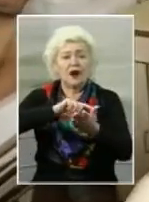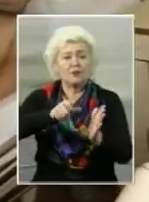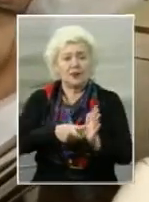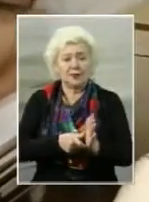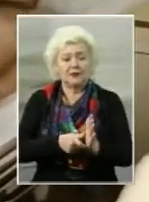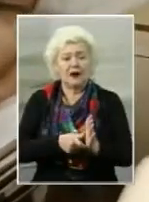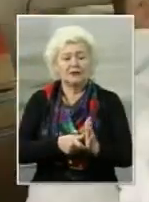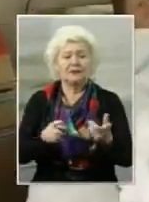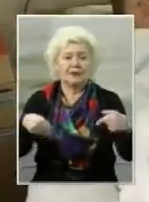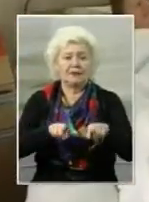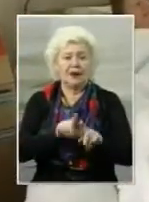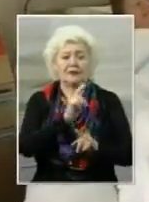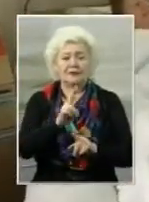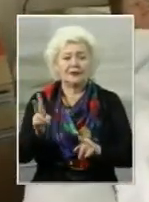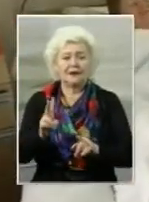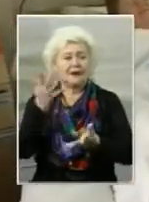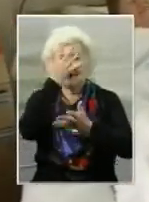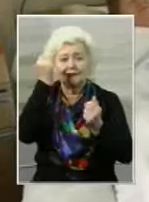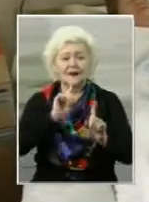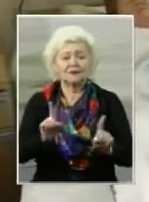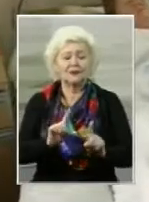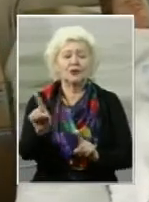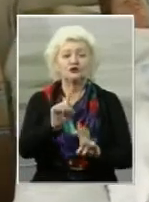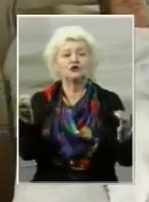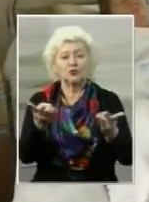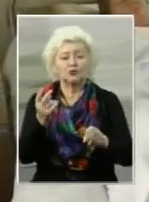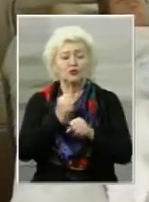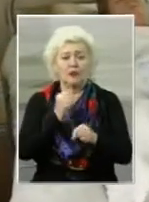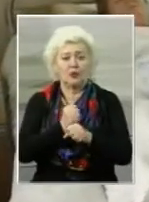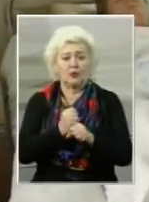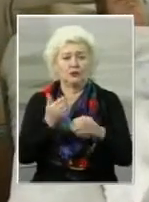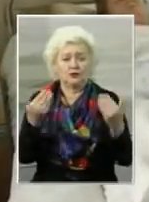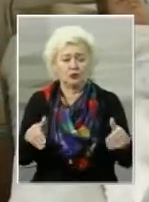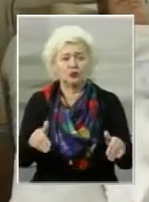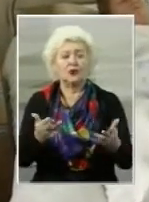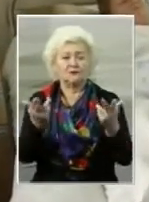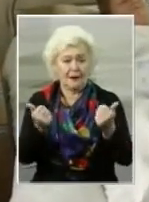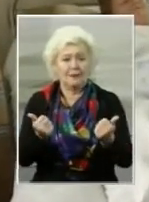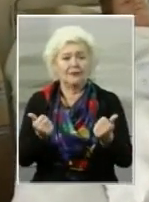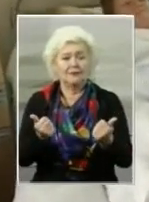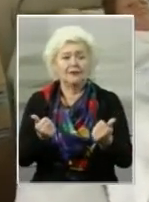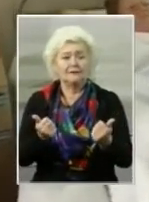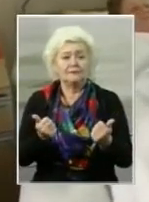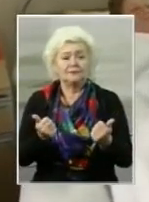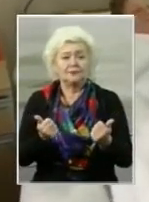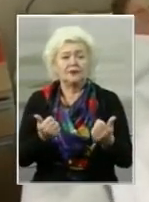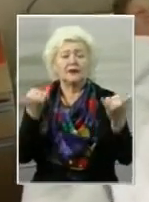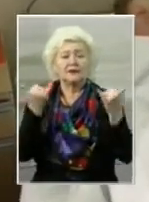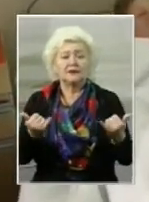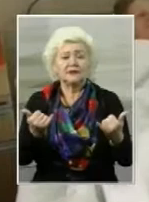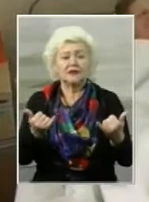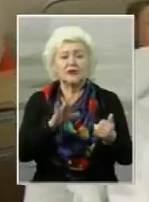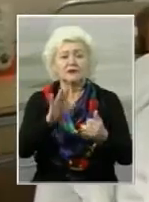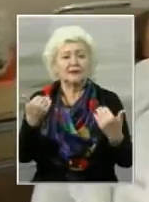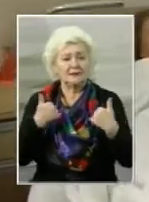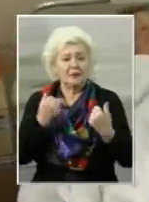на костелях, так. Да. Не забуваємо, да, що потрібно працювати вже, да? Сейчас себя уже жалеть